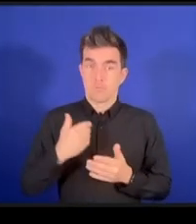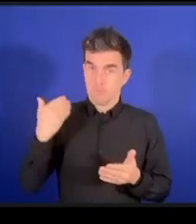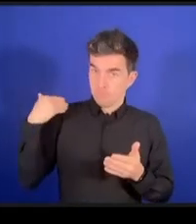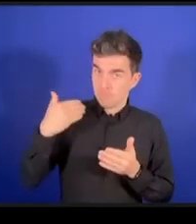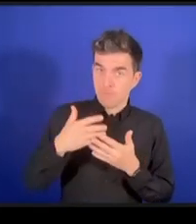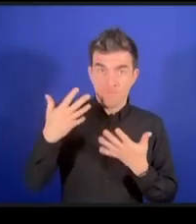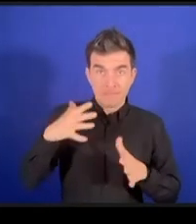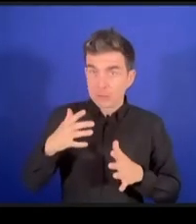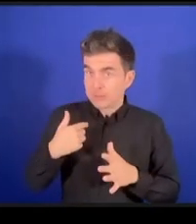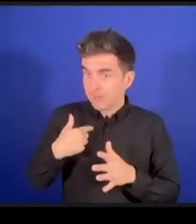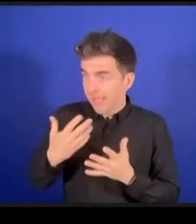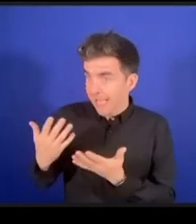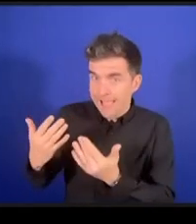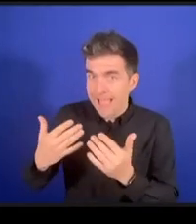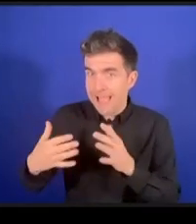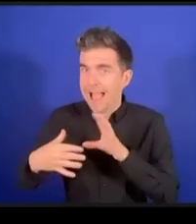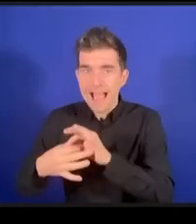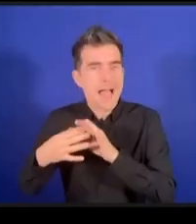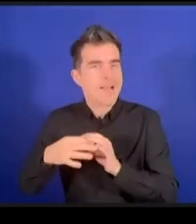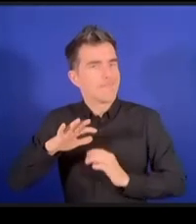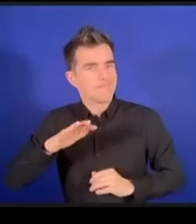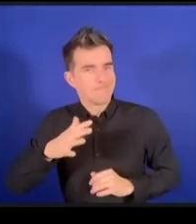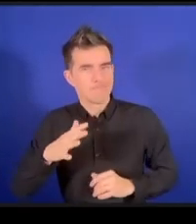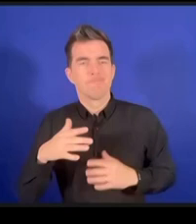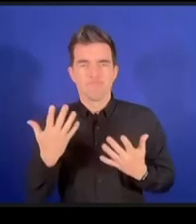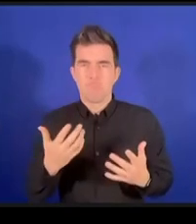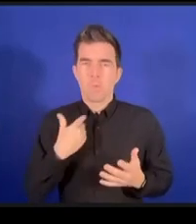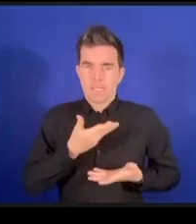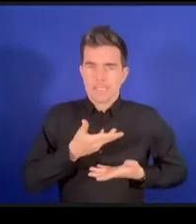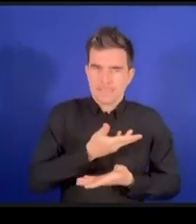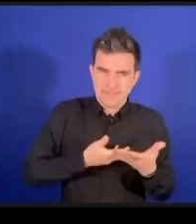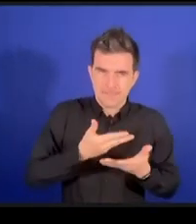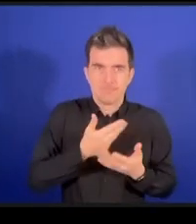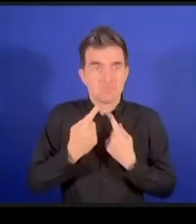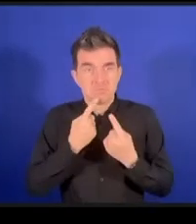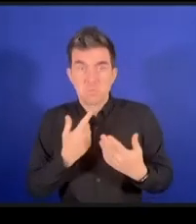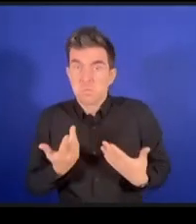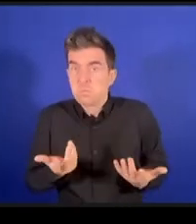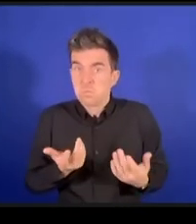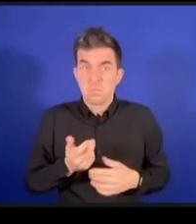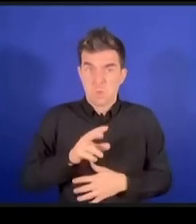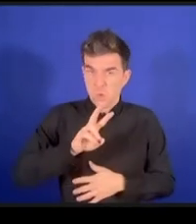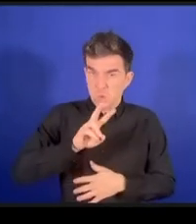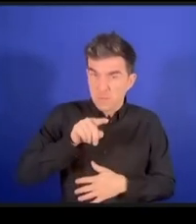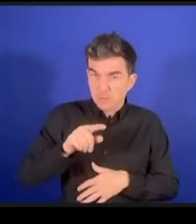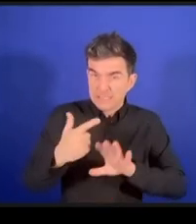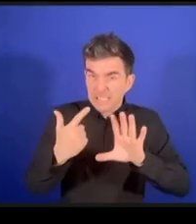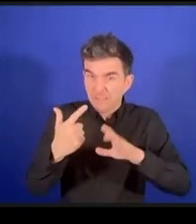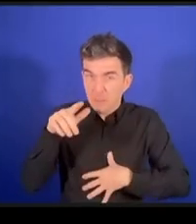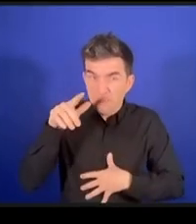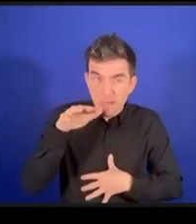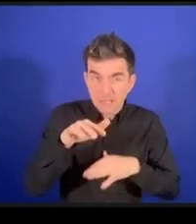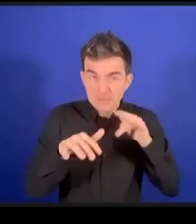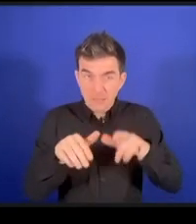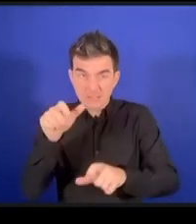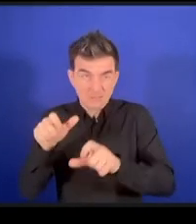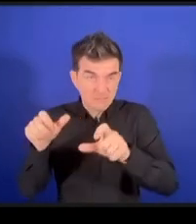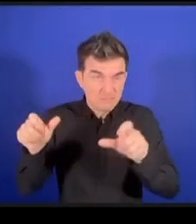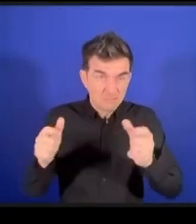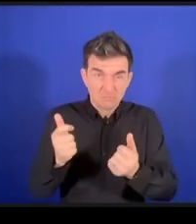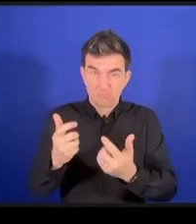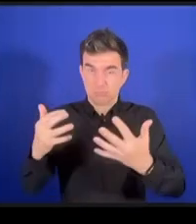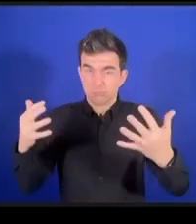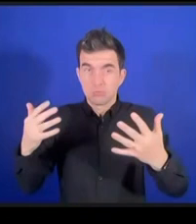о 26 миллиардов людей которые не имеют доступа к интернету при